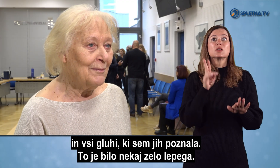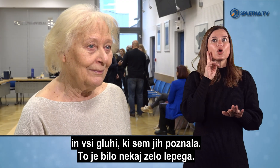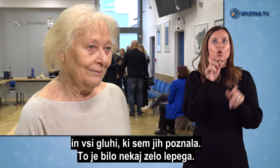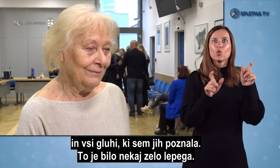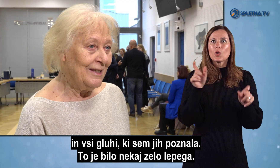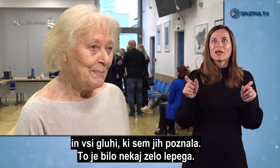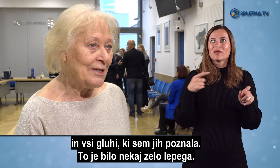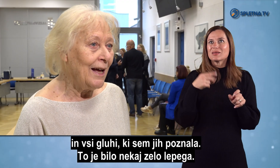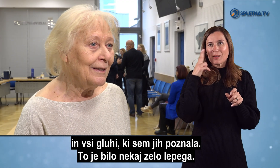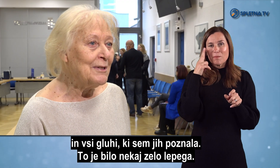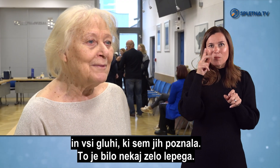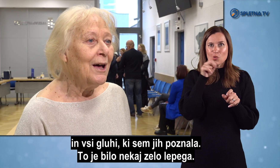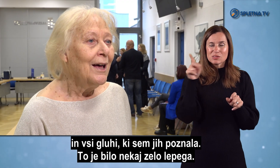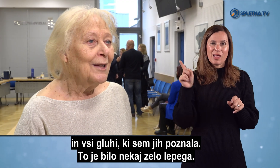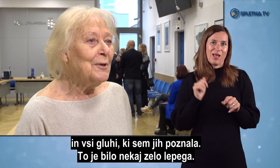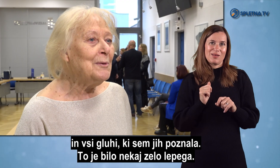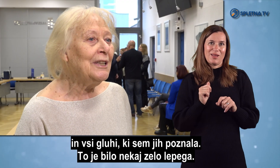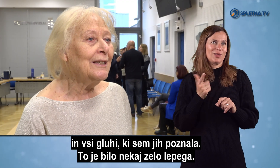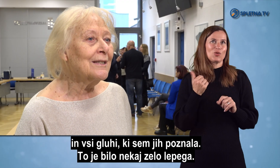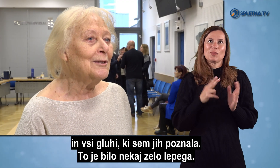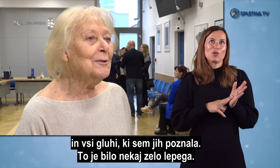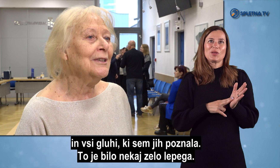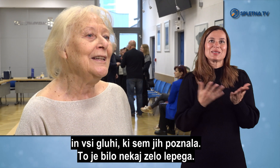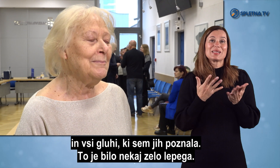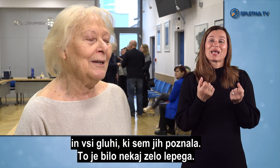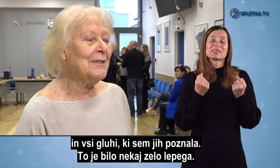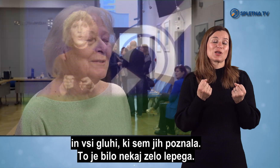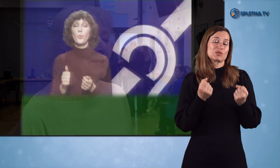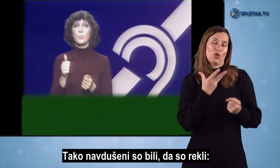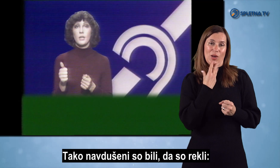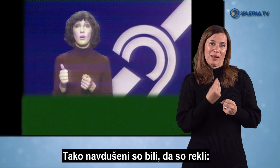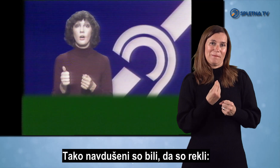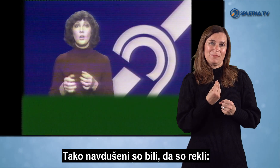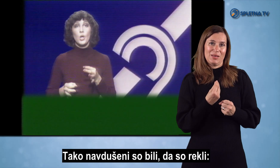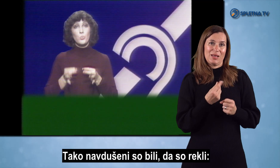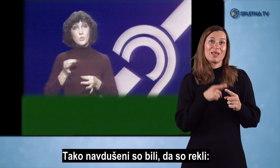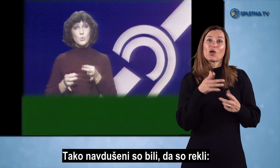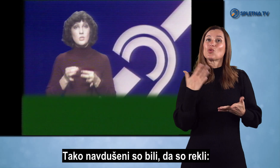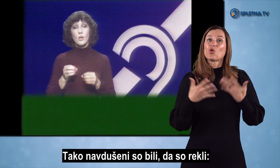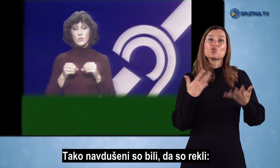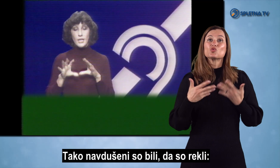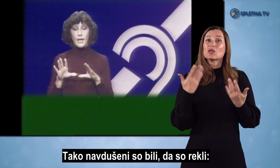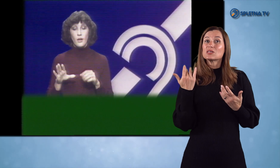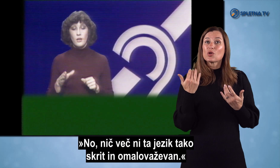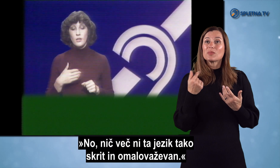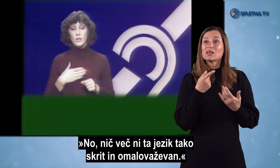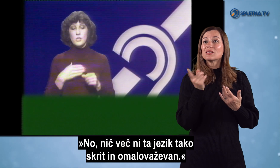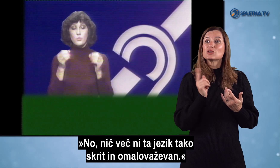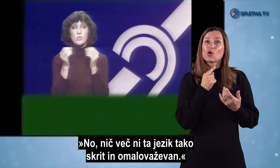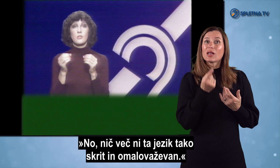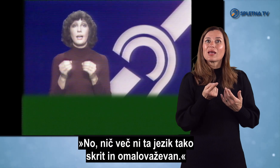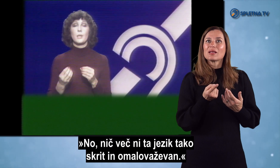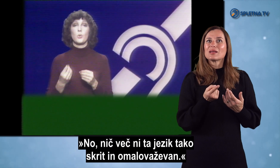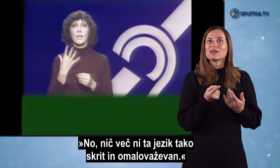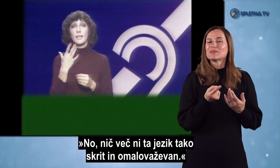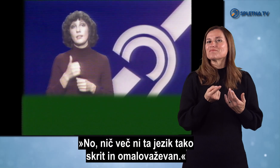ki sem jih poznala, mislim, to je bilo nekaj zelo lepega, mislim, tako navdušeni so bili, da so rekli, no,